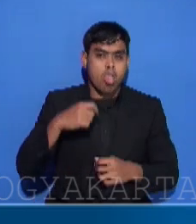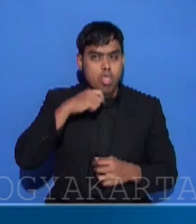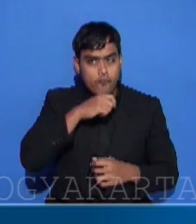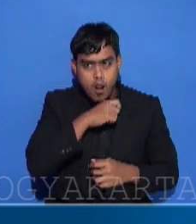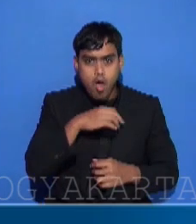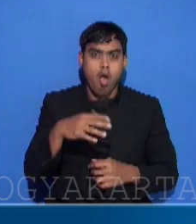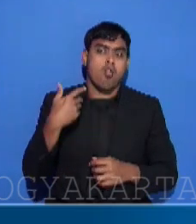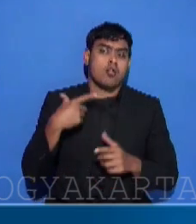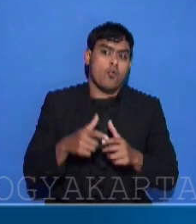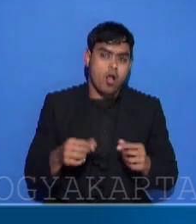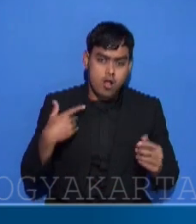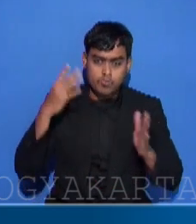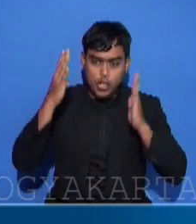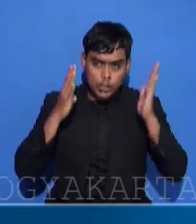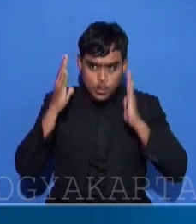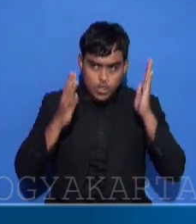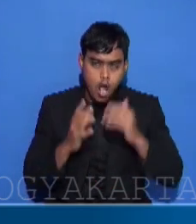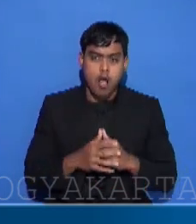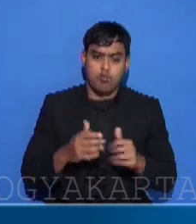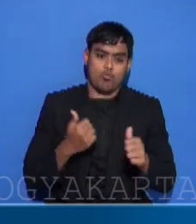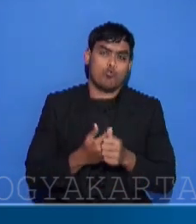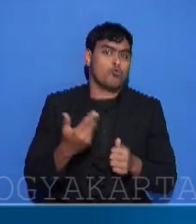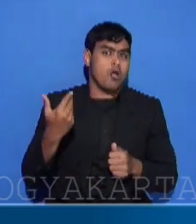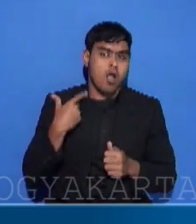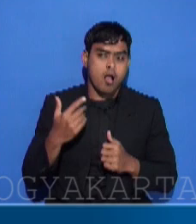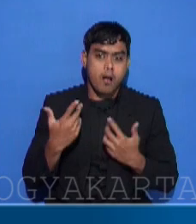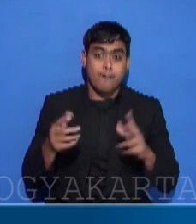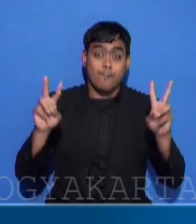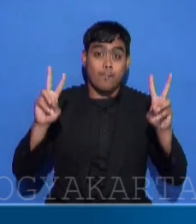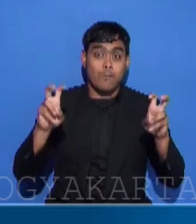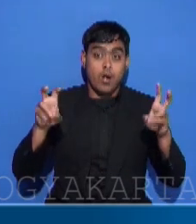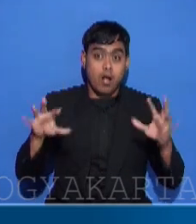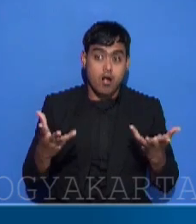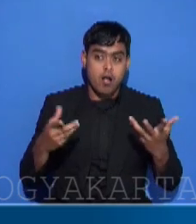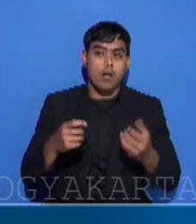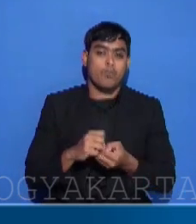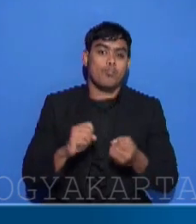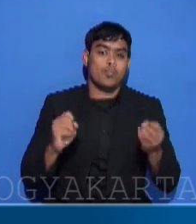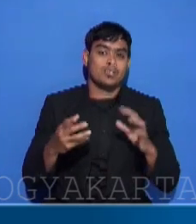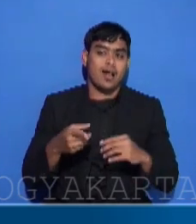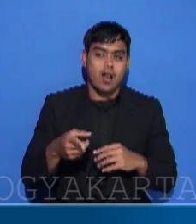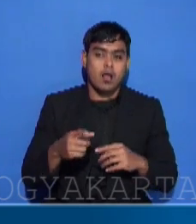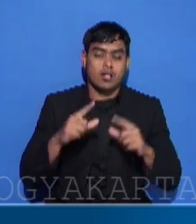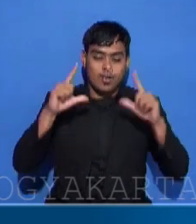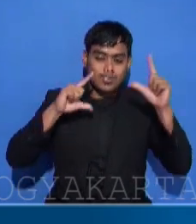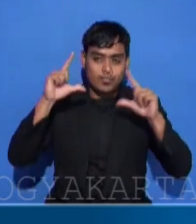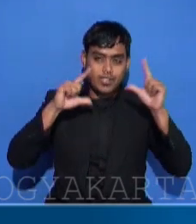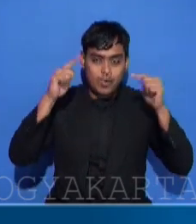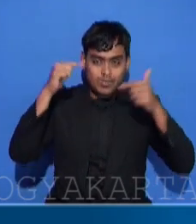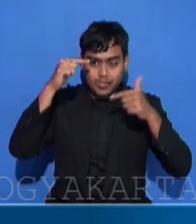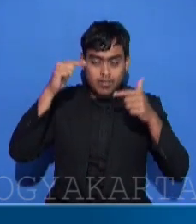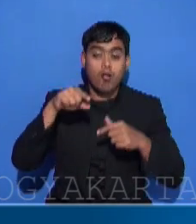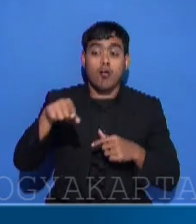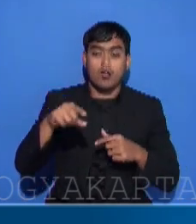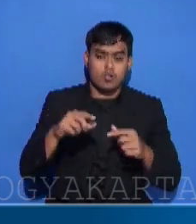Malaysia tema yang dianggap jatuh plus Express yourself explore passibility yang memiliki makna anak-anak diajak dengan penuh ekspresi